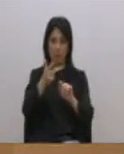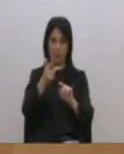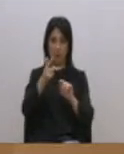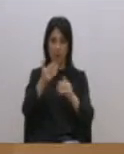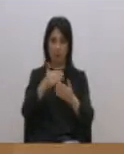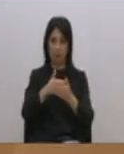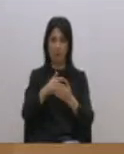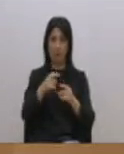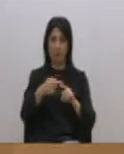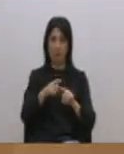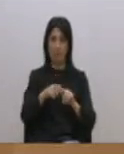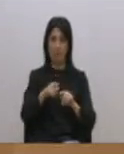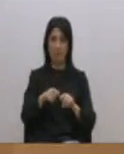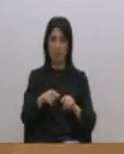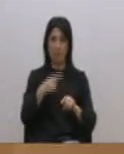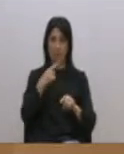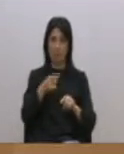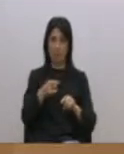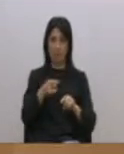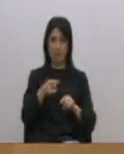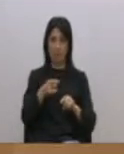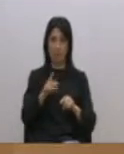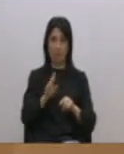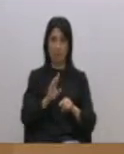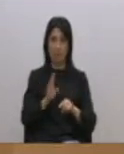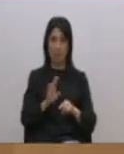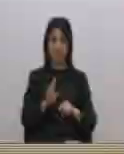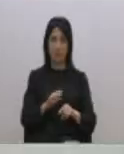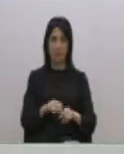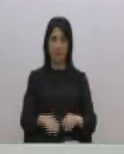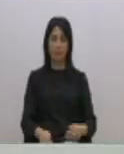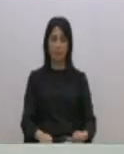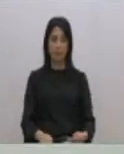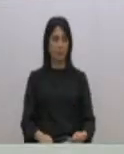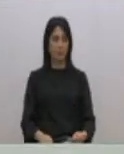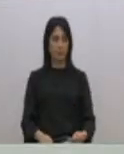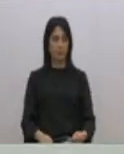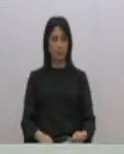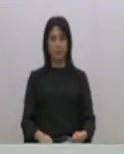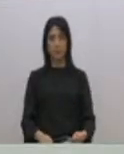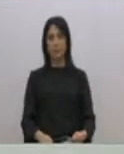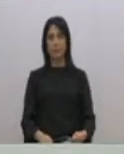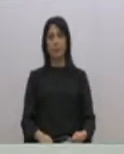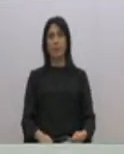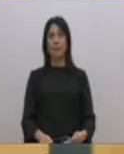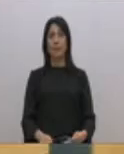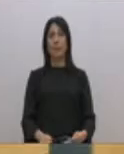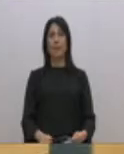ასე შემდეგ. ეს ასე იგულისხმება. ნახეთ, რა შეგალბა თამას საქმე, ანუ